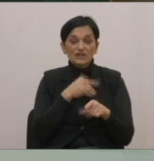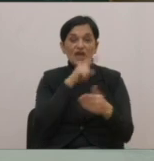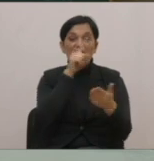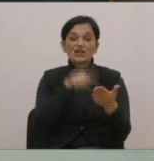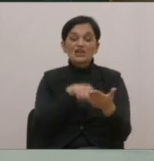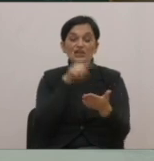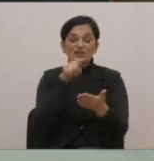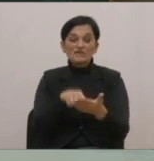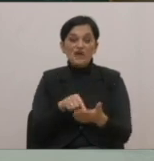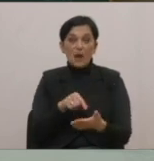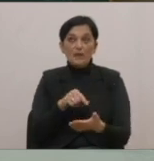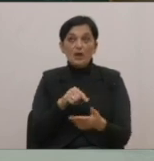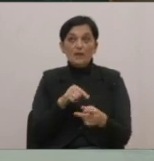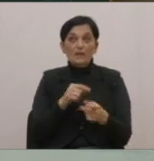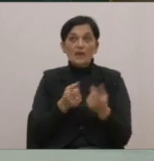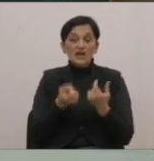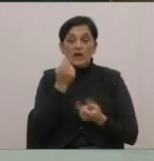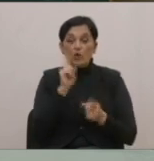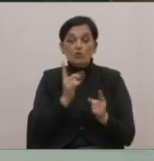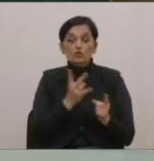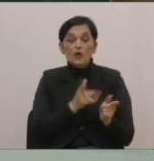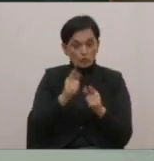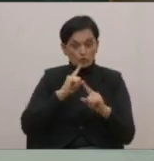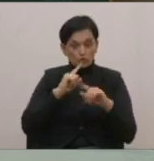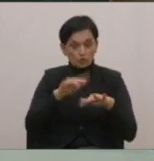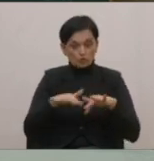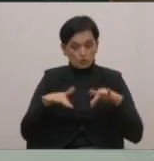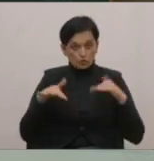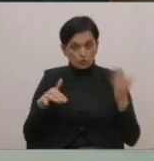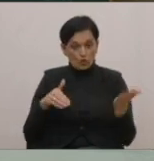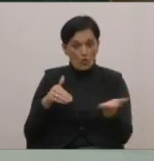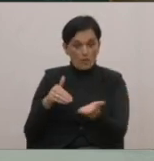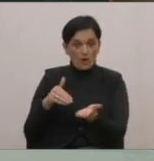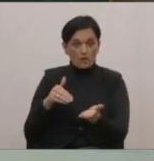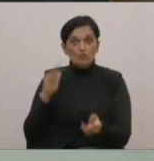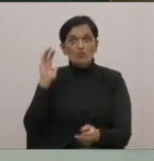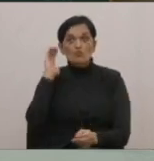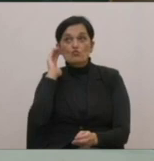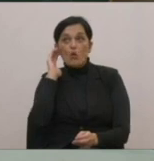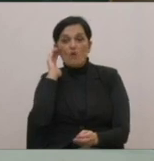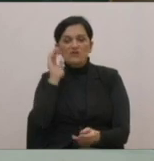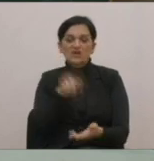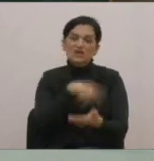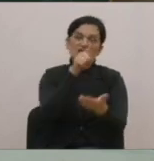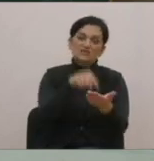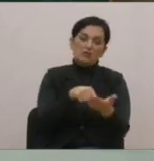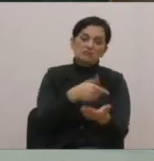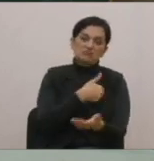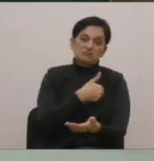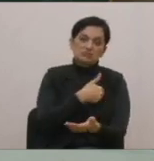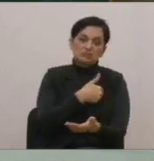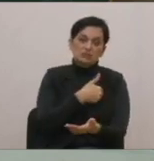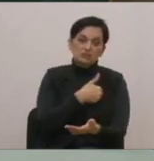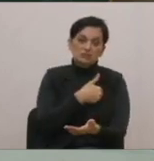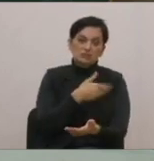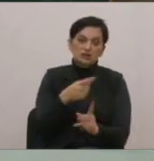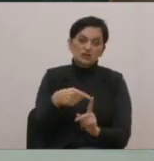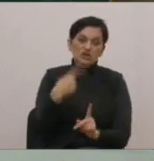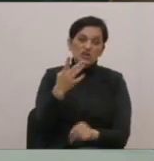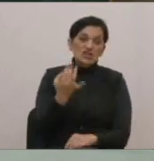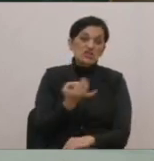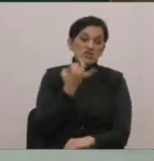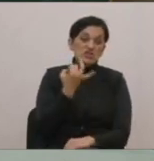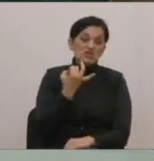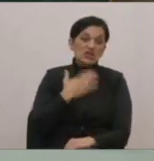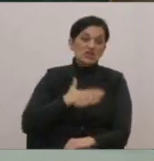kitvebi, chiar nu gagičtet, nu moim zadut. Ak, movis mine, da, kitva gamičta, da, ikneb, interesi,